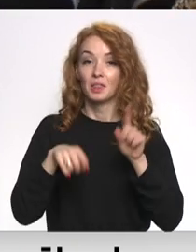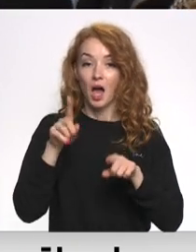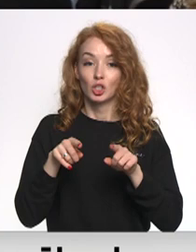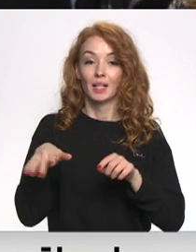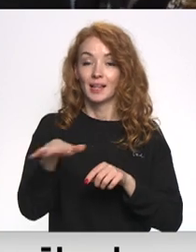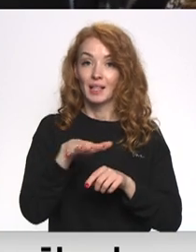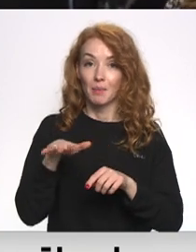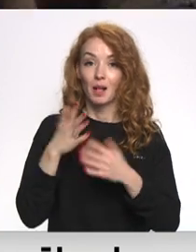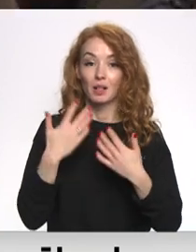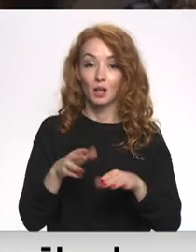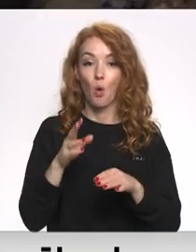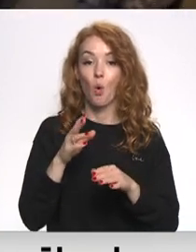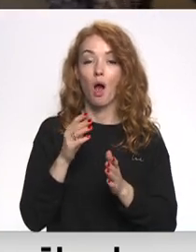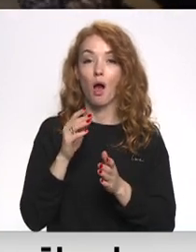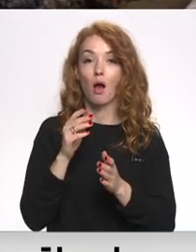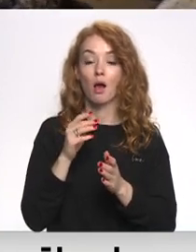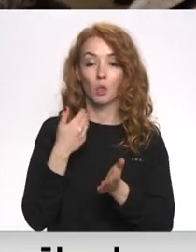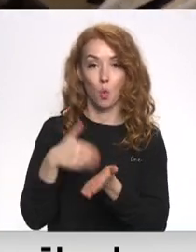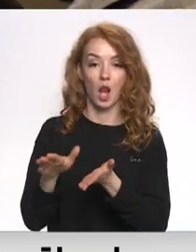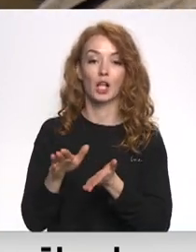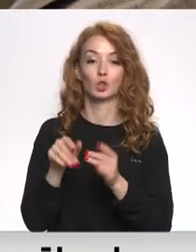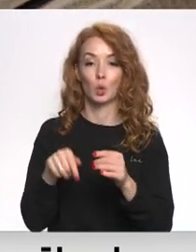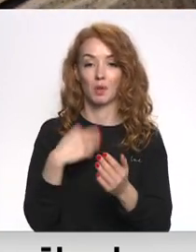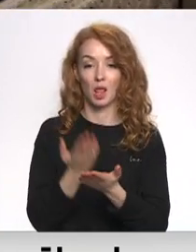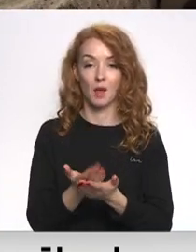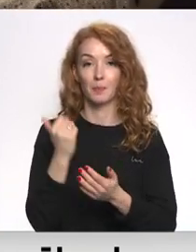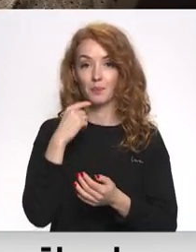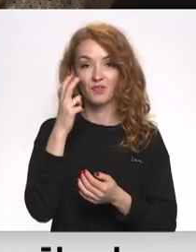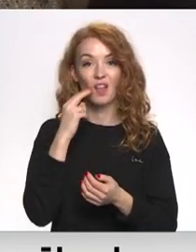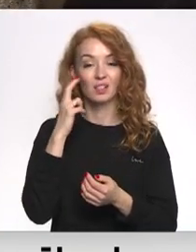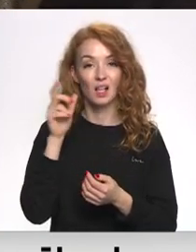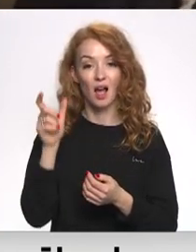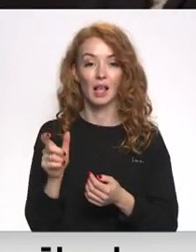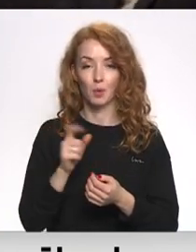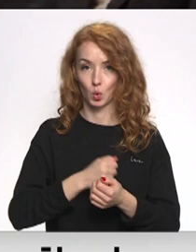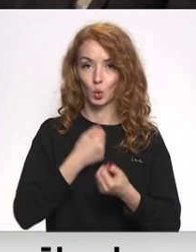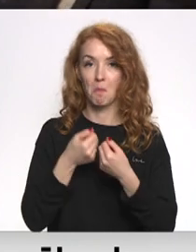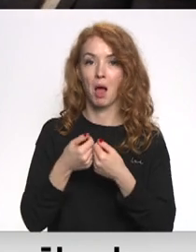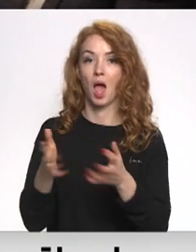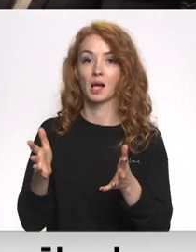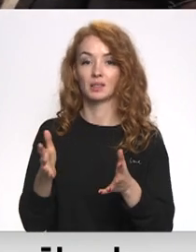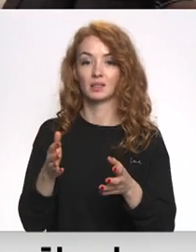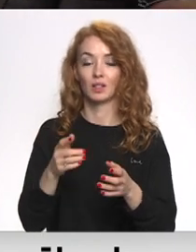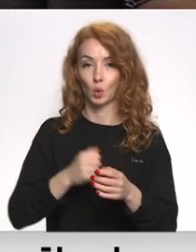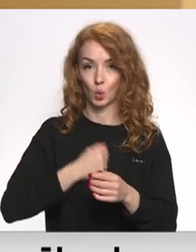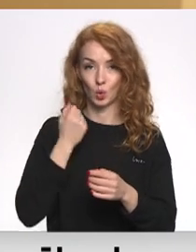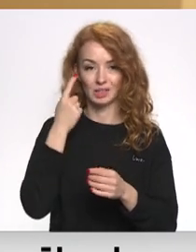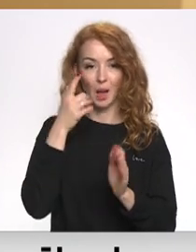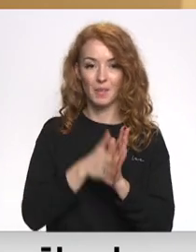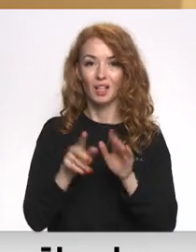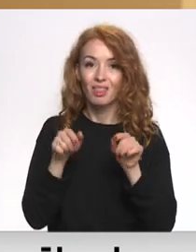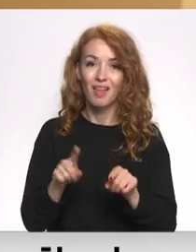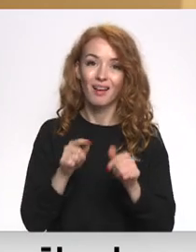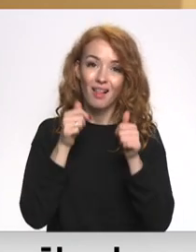uzrunātās ģimenes jauno piedāvājumu jau noraidījušas. Vecākiem ir grūti palaist. Viņiem saprast, ka šeit ir labi. Nu,